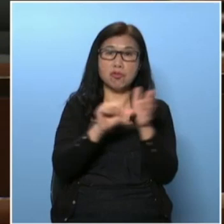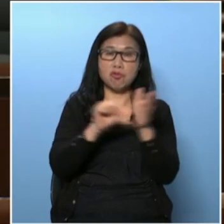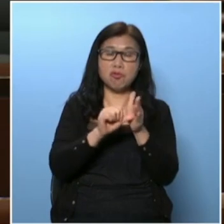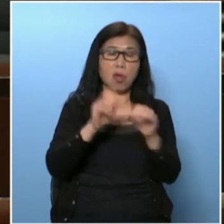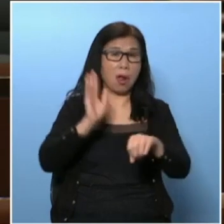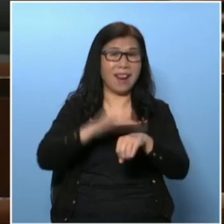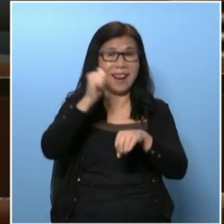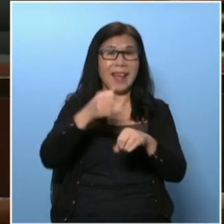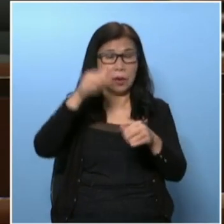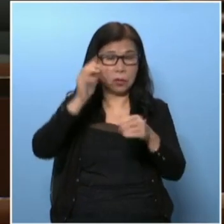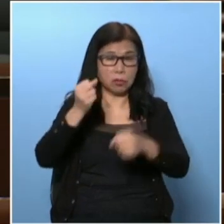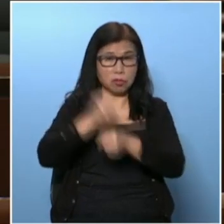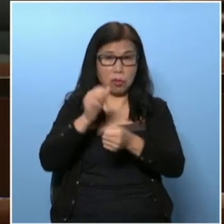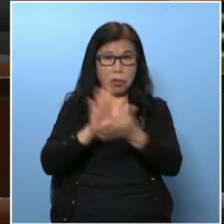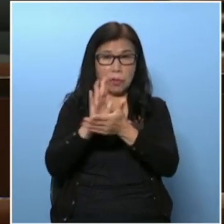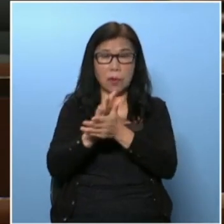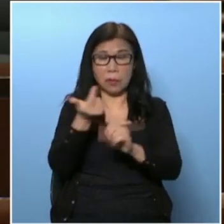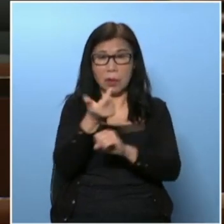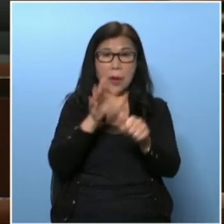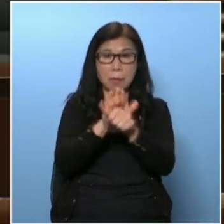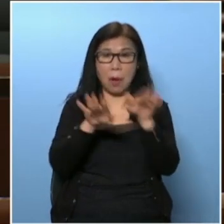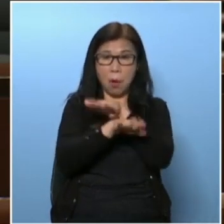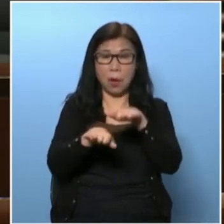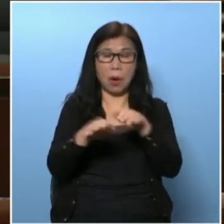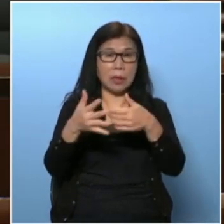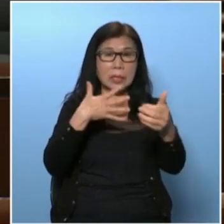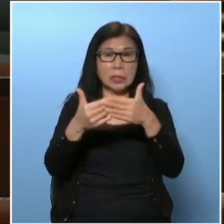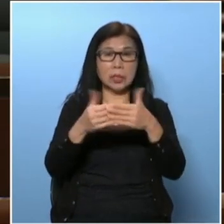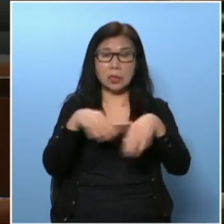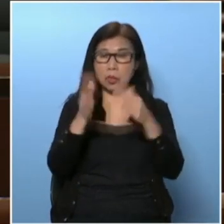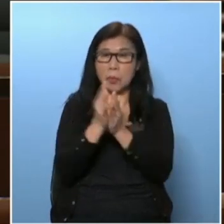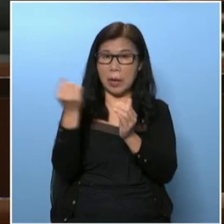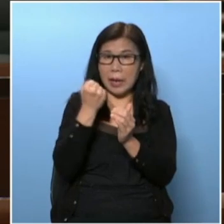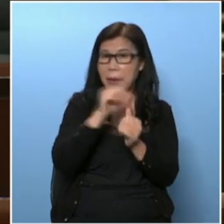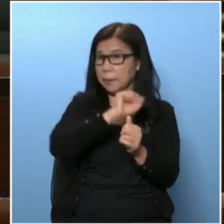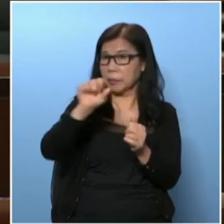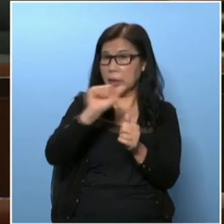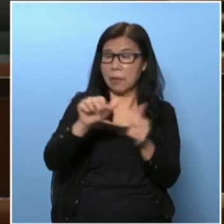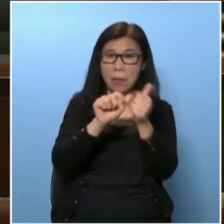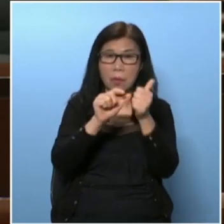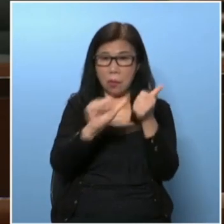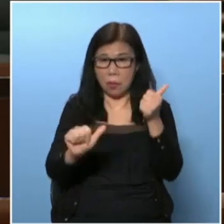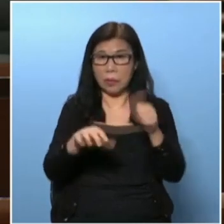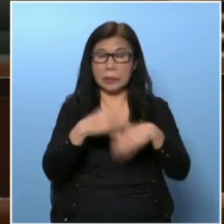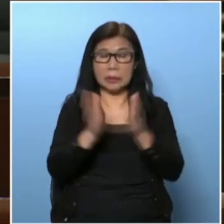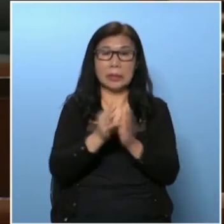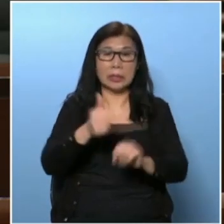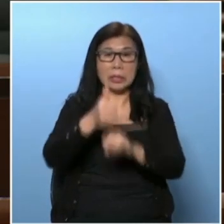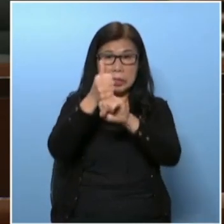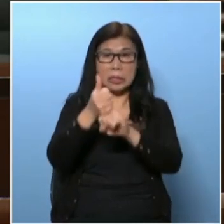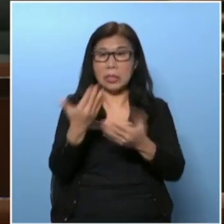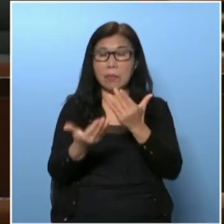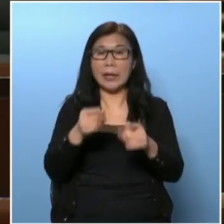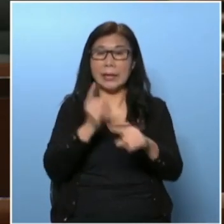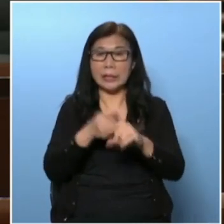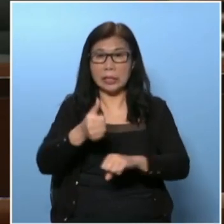嘅議員，亦都喺保安事務，我相信佢係有足夠嘅能力，俾任何一位委員，無論你支持唔支持佢，